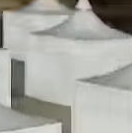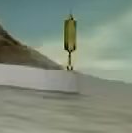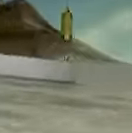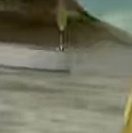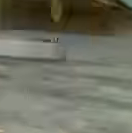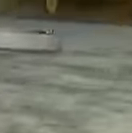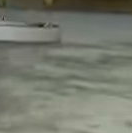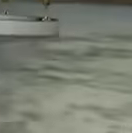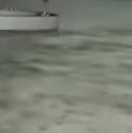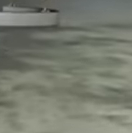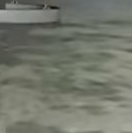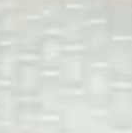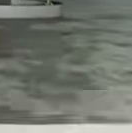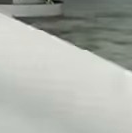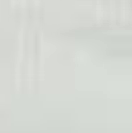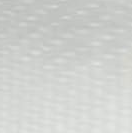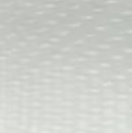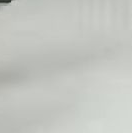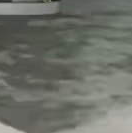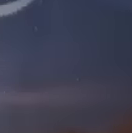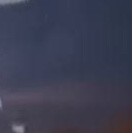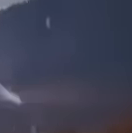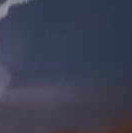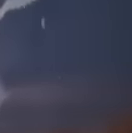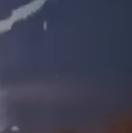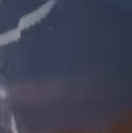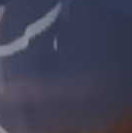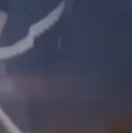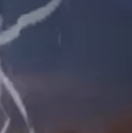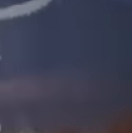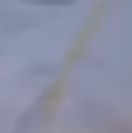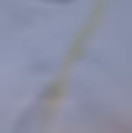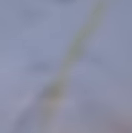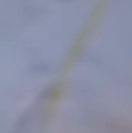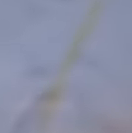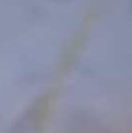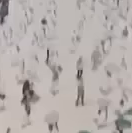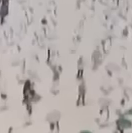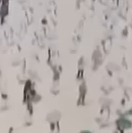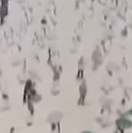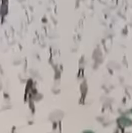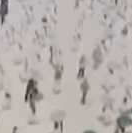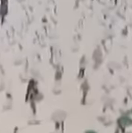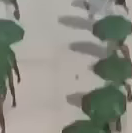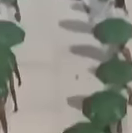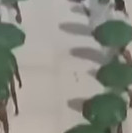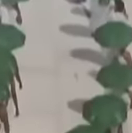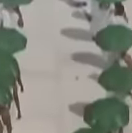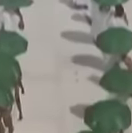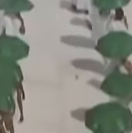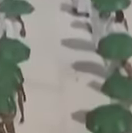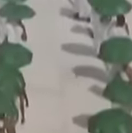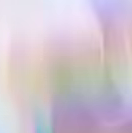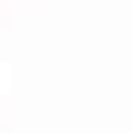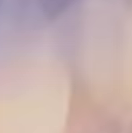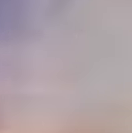Menjadi suatu kerinduan bersama kami di RTM menyiarkan rancangan khas Musim Haji 2021.